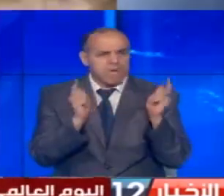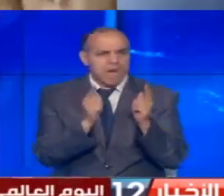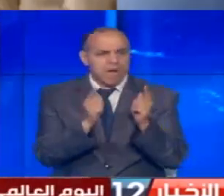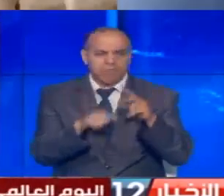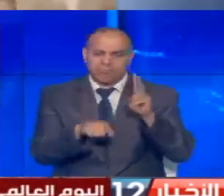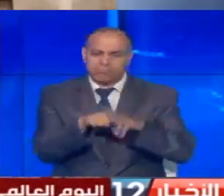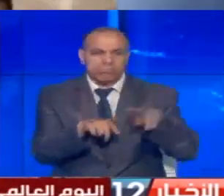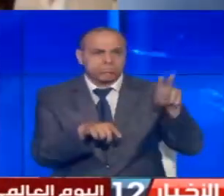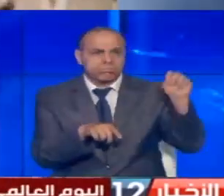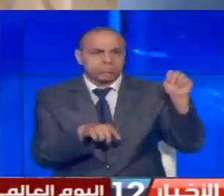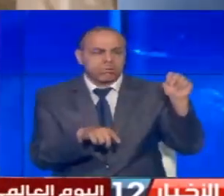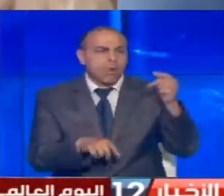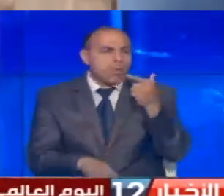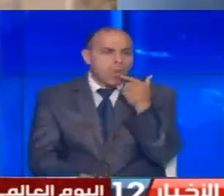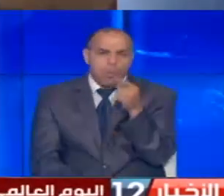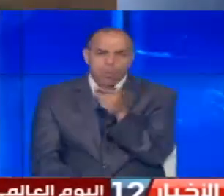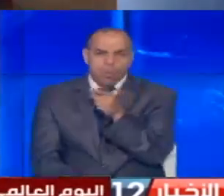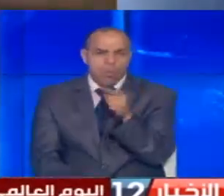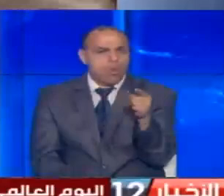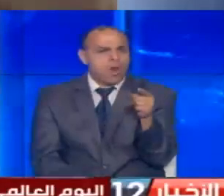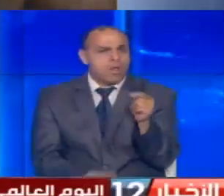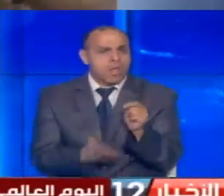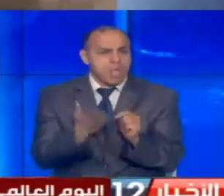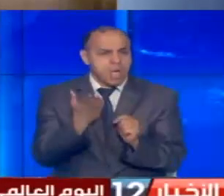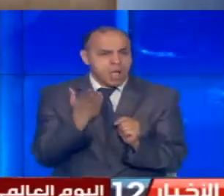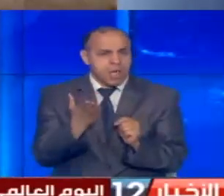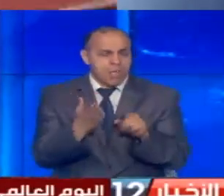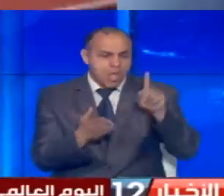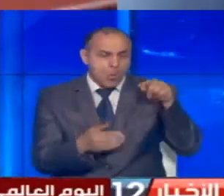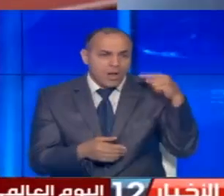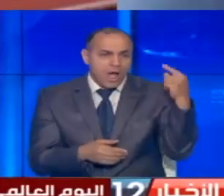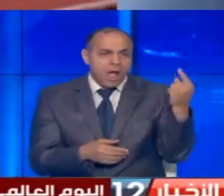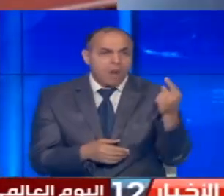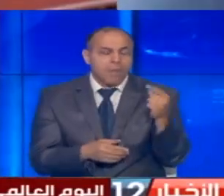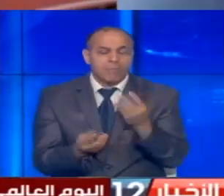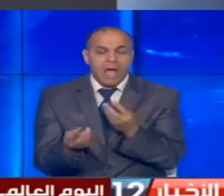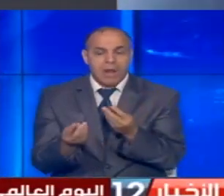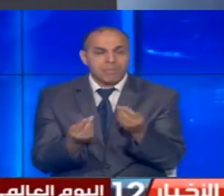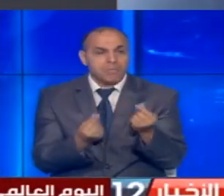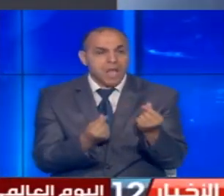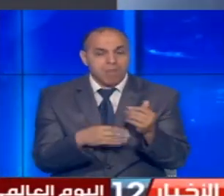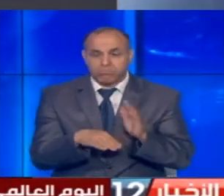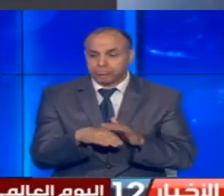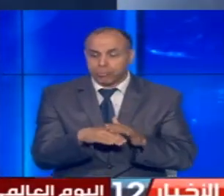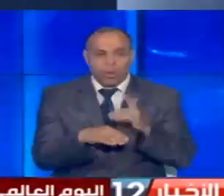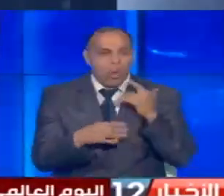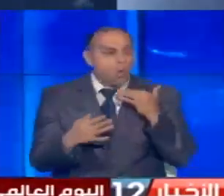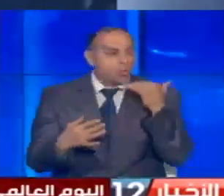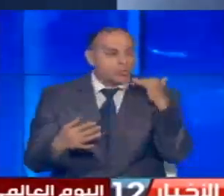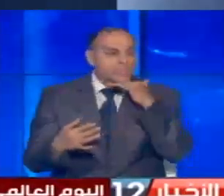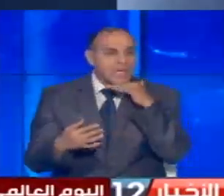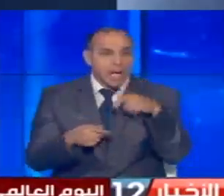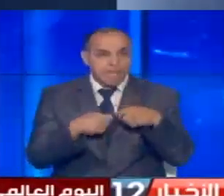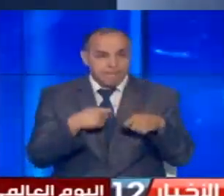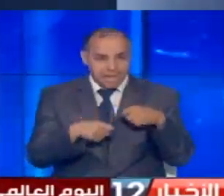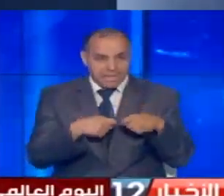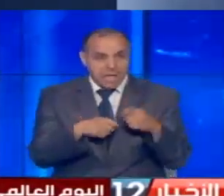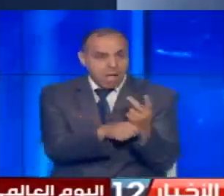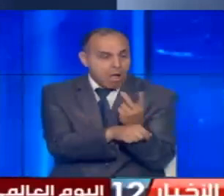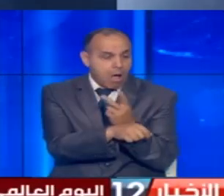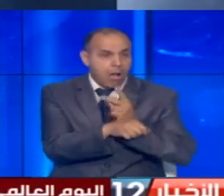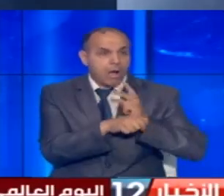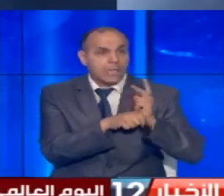الأمين العام للأمم المتحدة أنطونيو غوتيريس في اليوم العالمي للبيئة، منذرا بأن التلوث البلاستيكي خطر